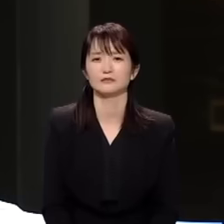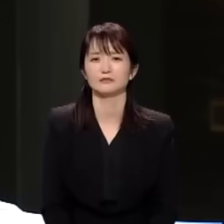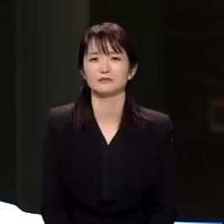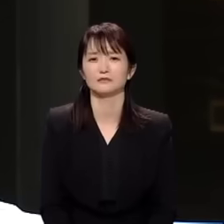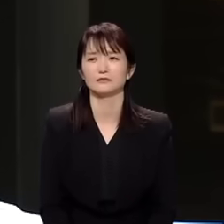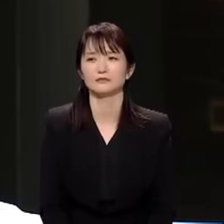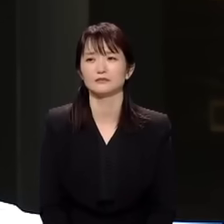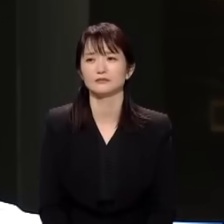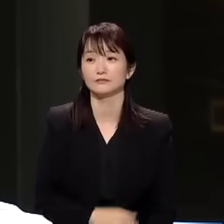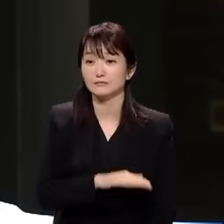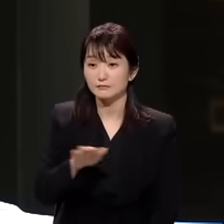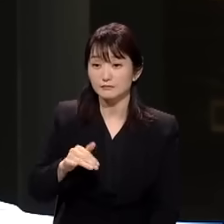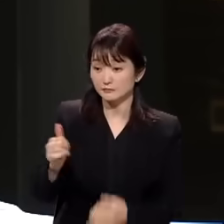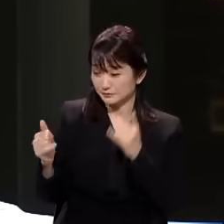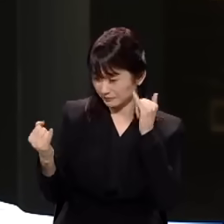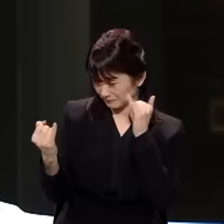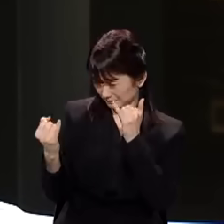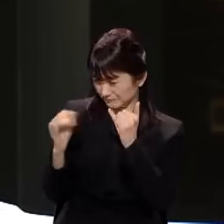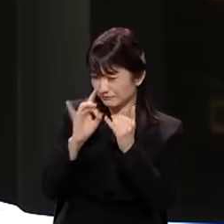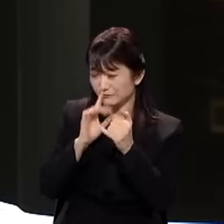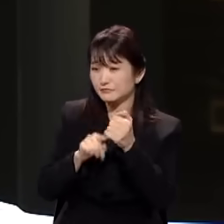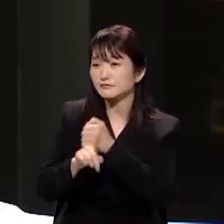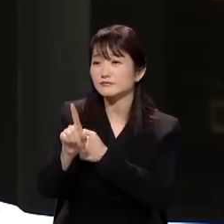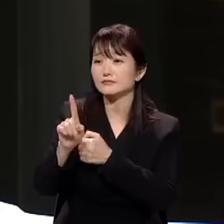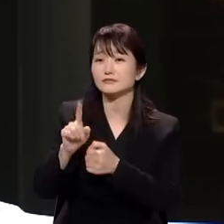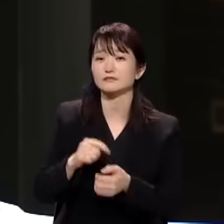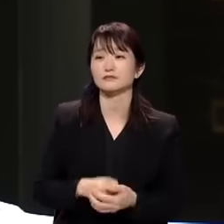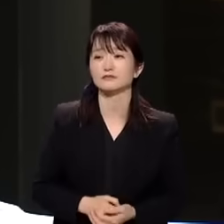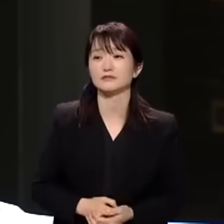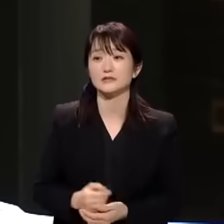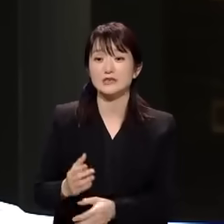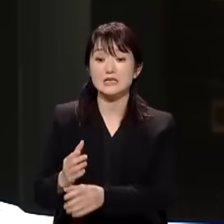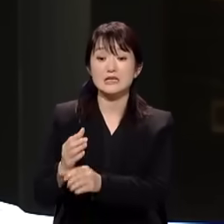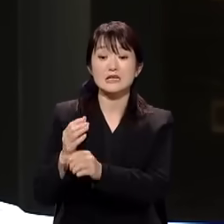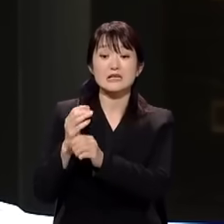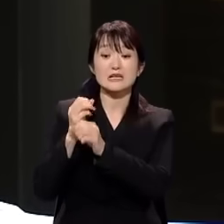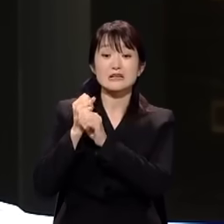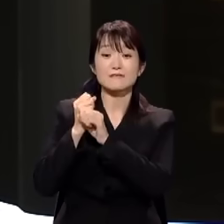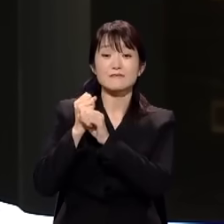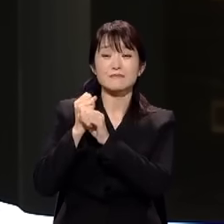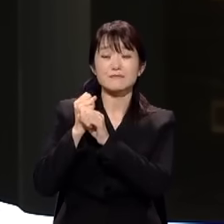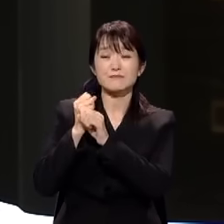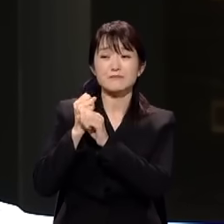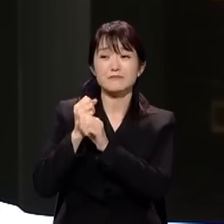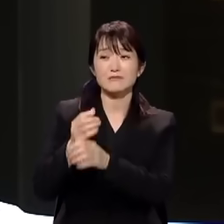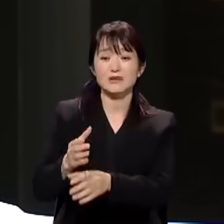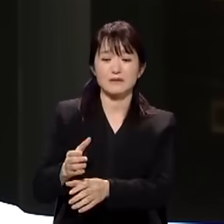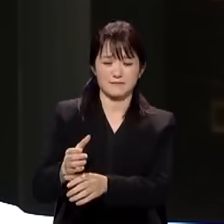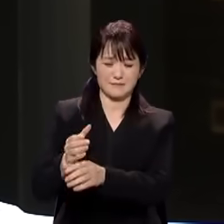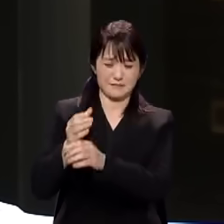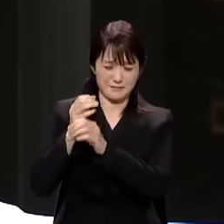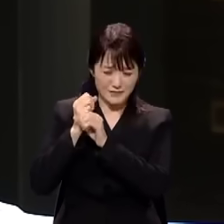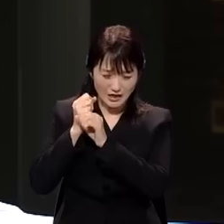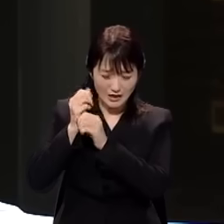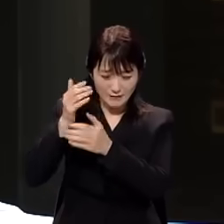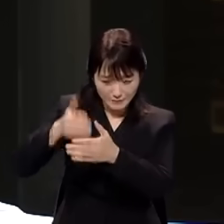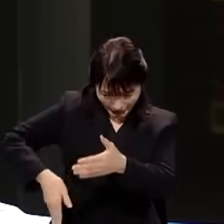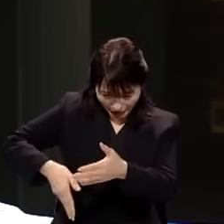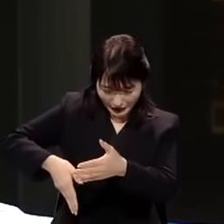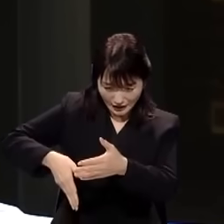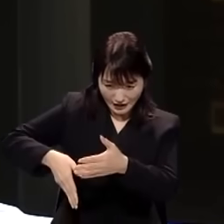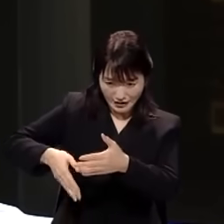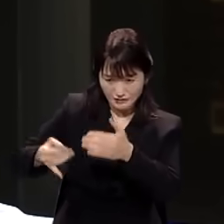저희가 연락이 안 닿았던 이유가 그 극단적인 선택 시도를 하셔가지고 그 후유증 때문에 한동안 연락